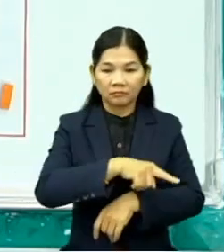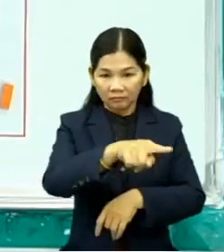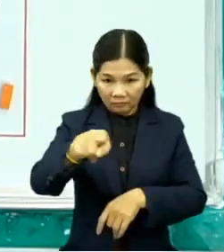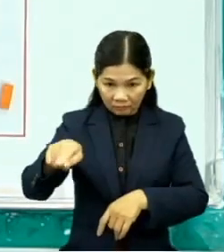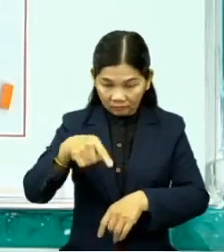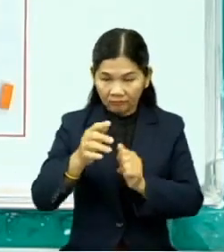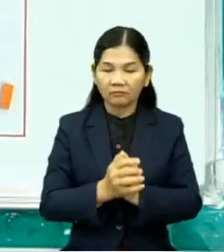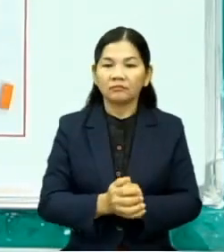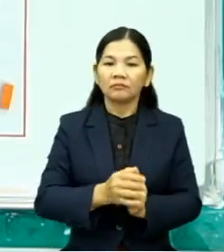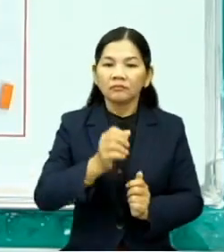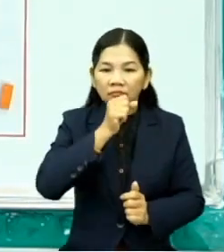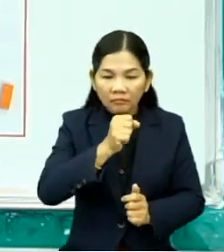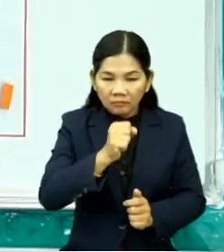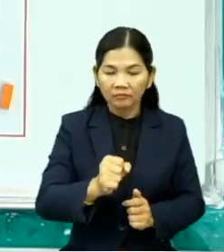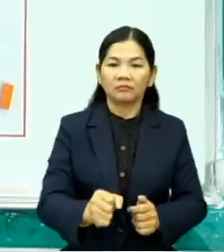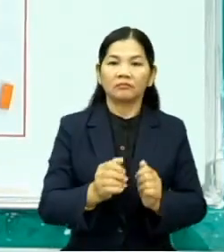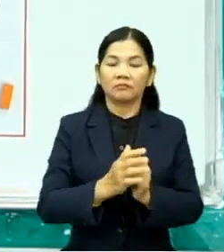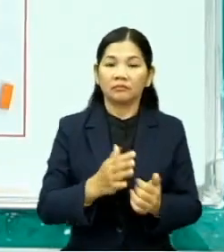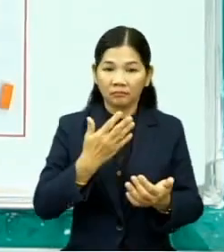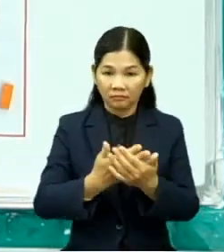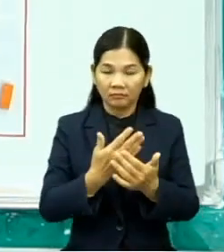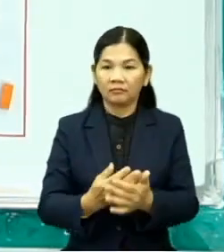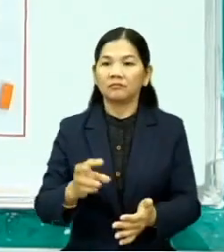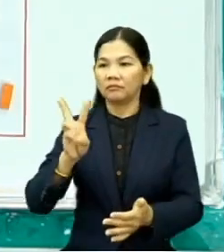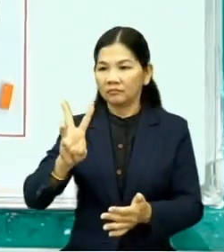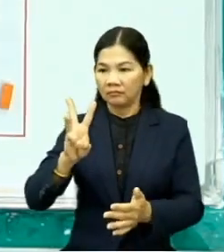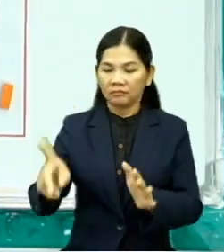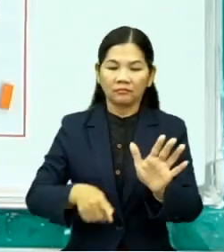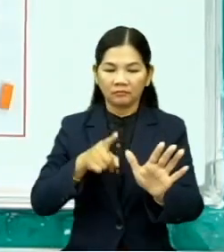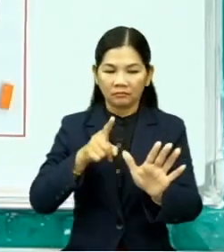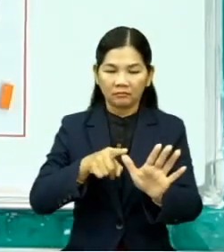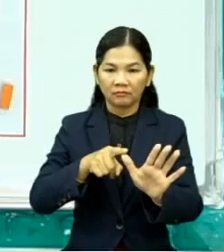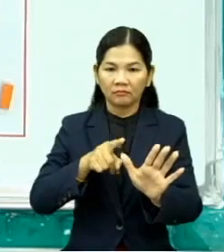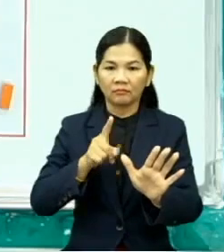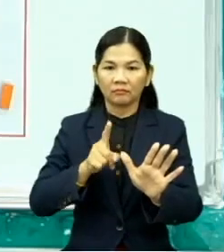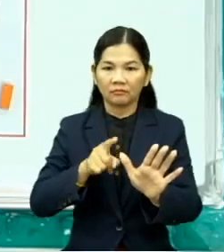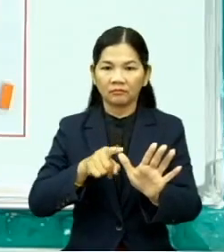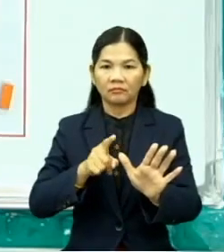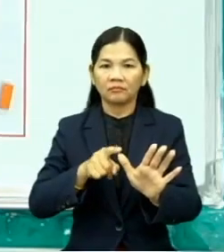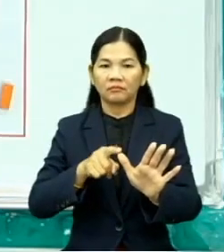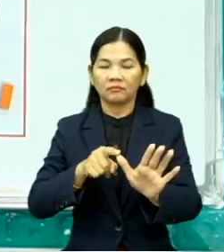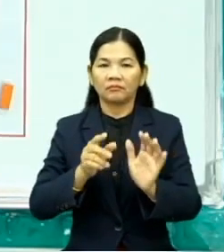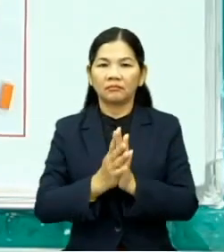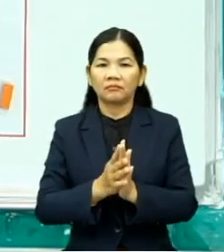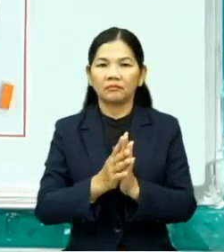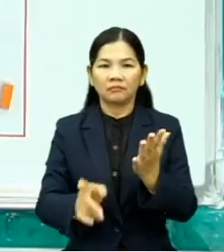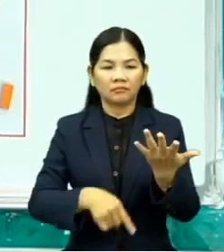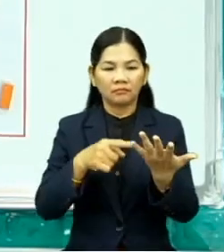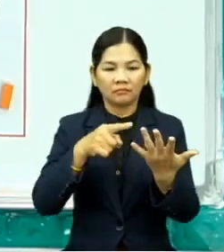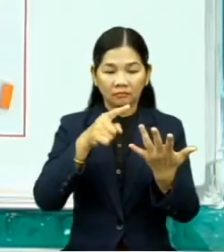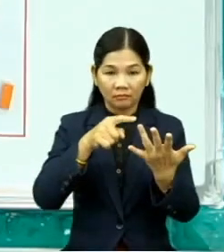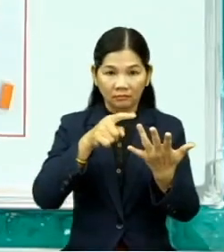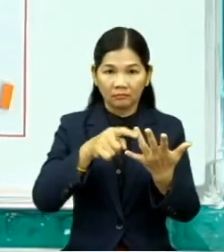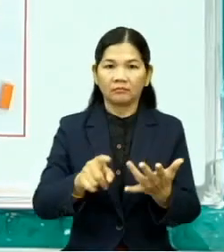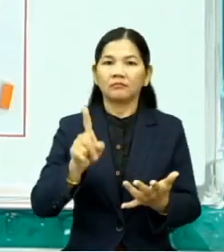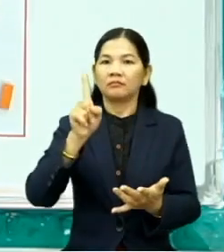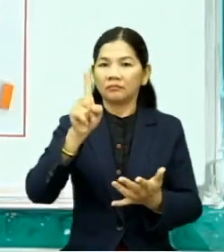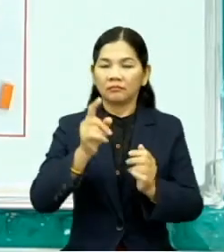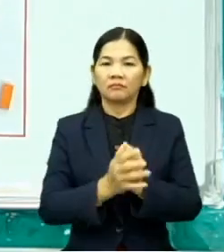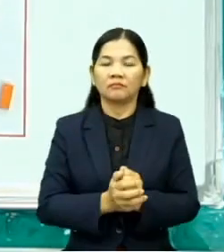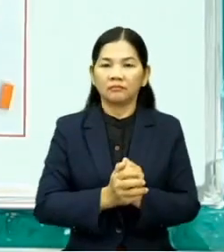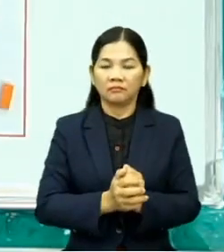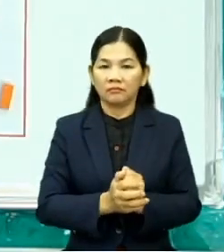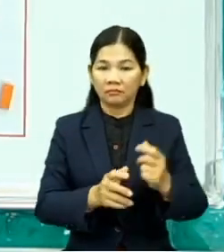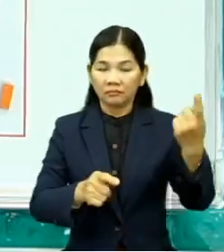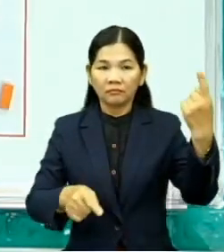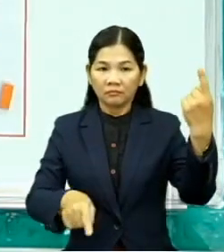phê đưa cà phê chùm non tại dài còn nơi ru hết nó con chả vùng phê ní miên trô xài bấy mùi chả chả bấy đồng